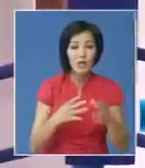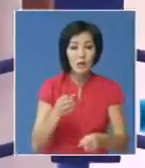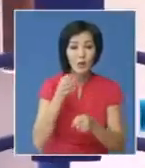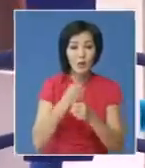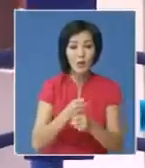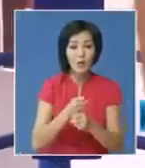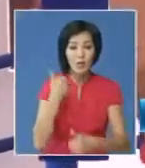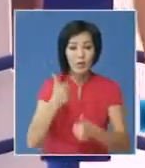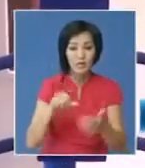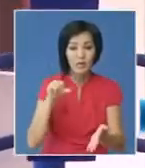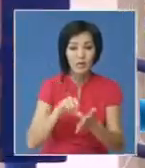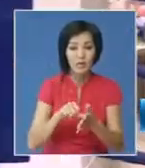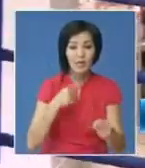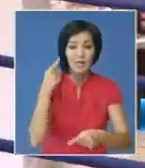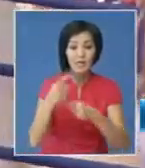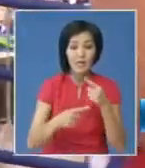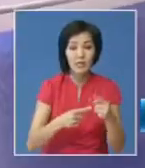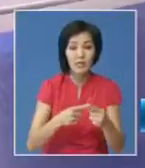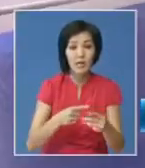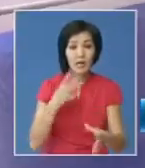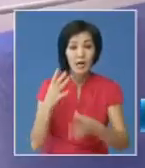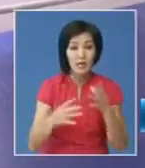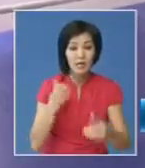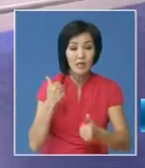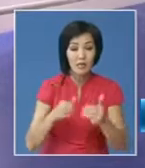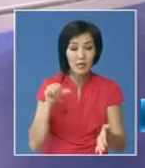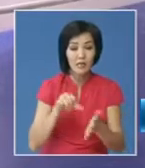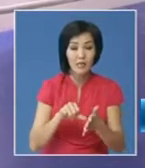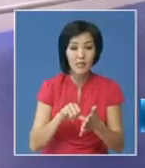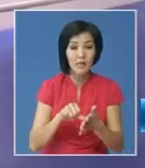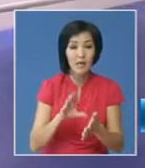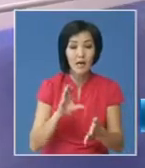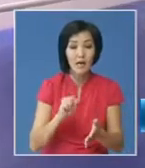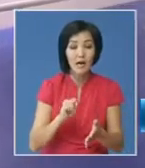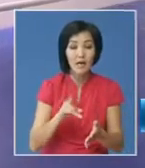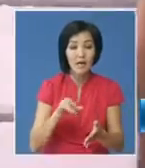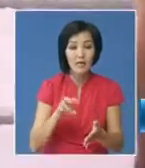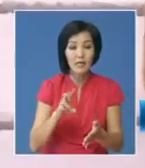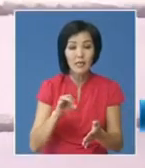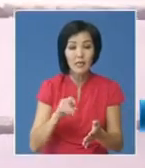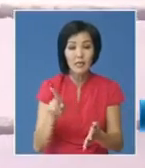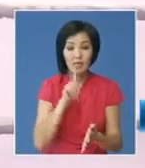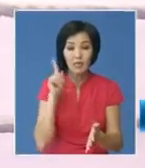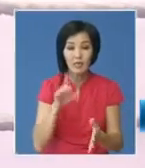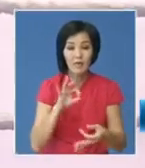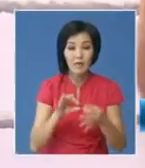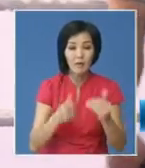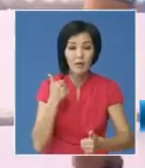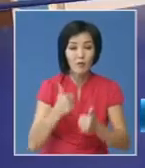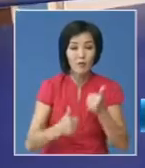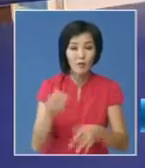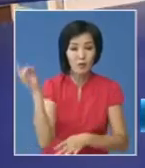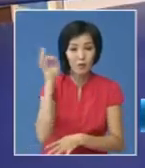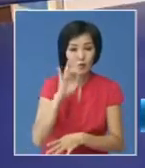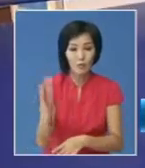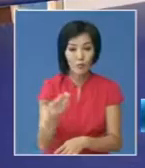әлем чемпионатында бағын тағы бір мәрте сынап көрмек. Ең бастысы Аргентинада жалауын көтеретін жастар арасындағы олимпиада ойындарында топ жару.